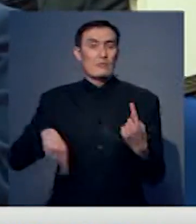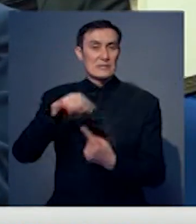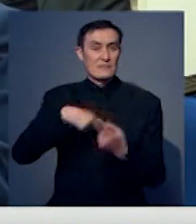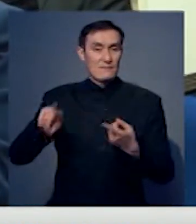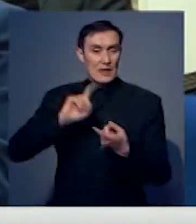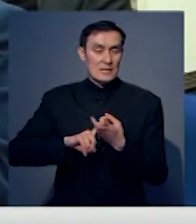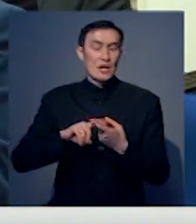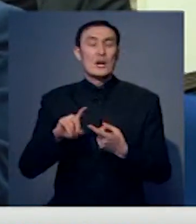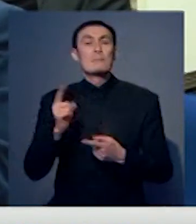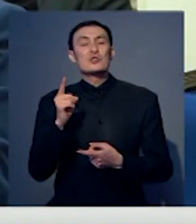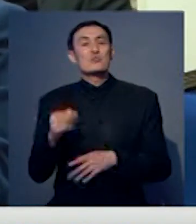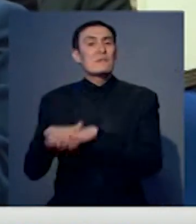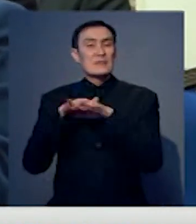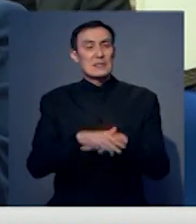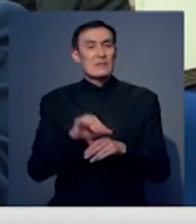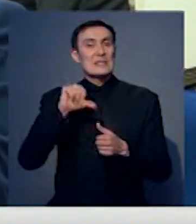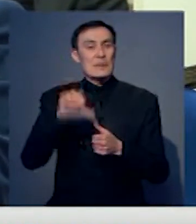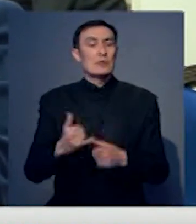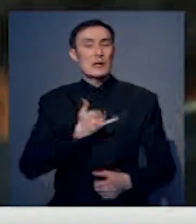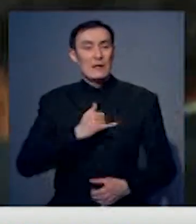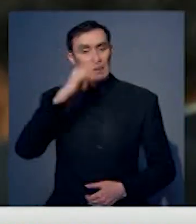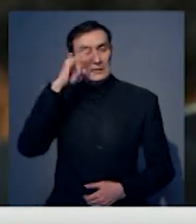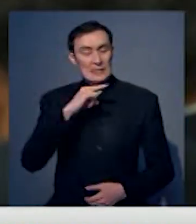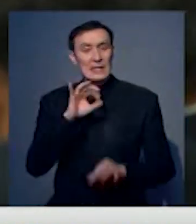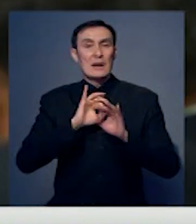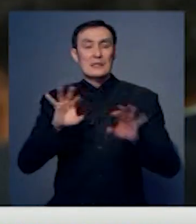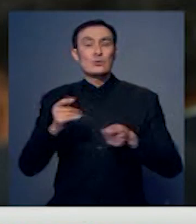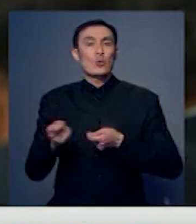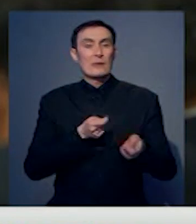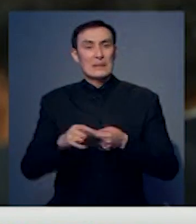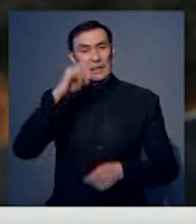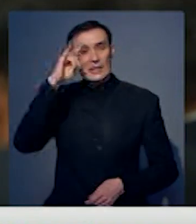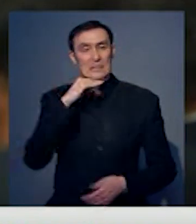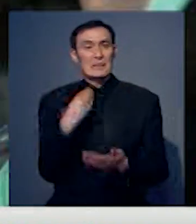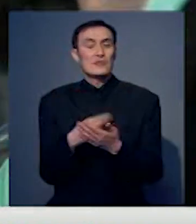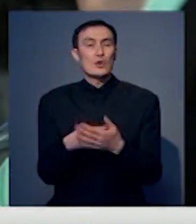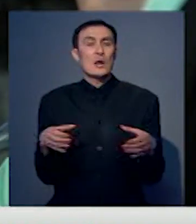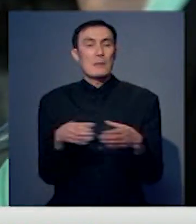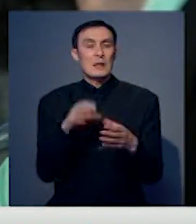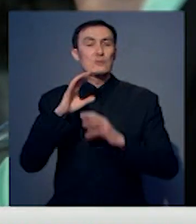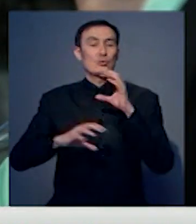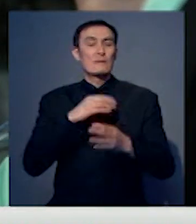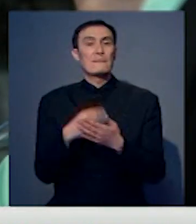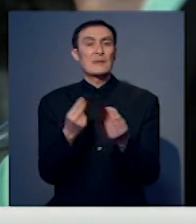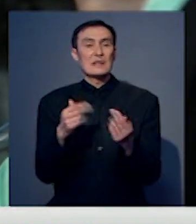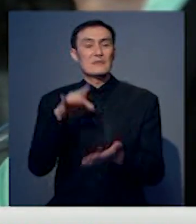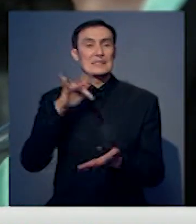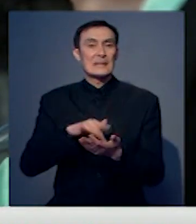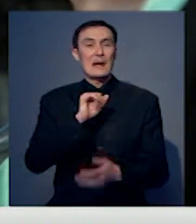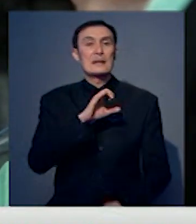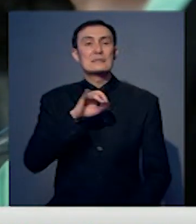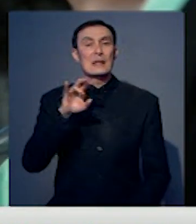в деталях о том, почему инвестировать нужно именно в нашу страну, рассказывают руководители «Казахинвеста» и Международного финансового центра